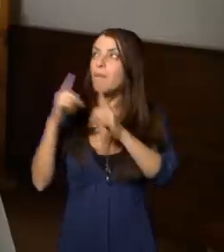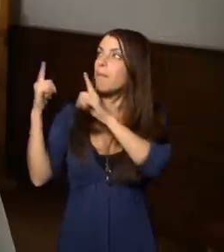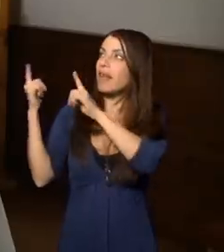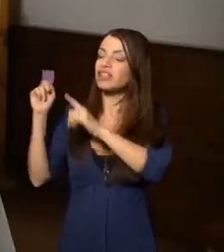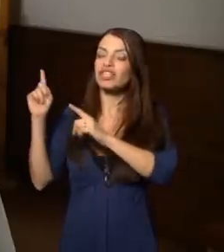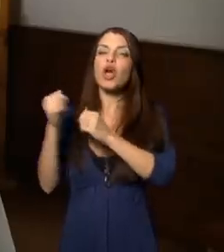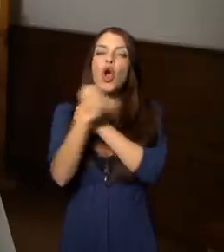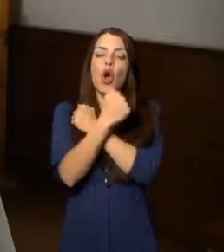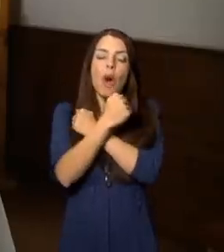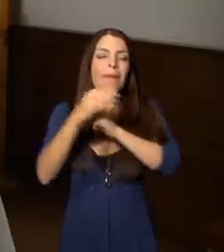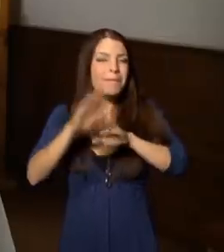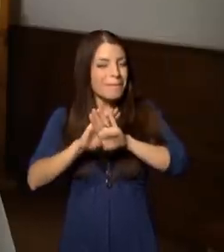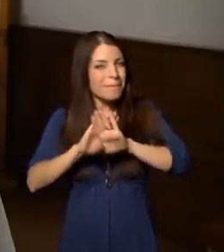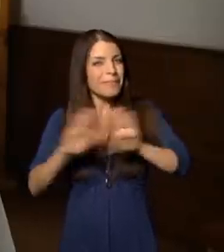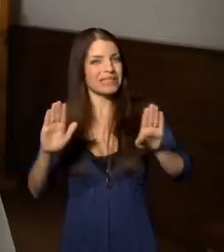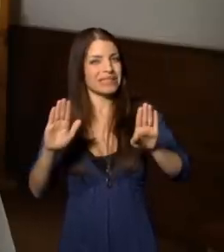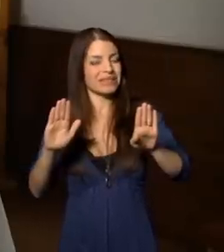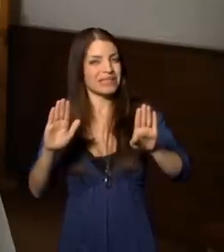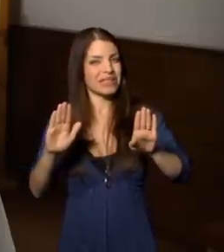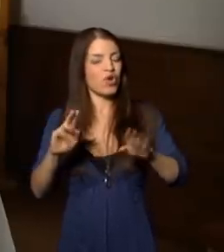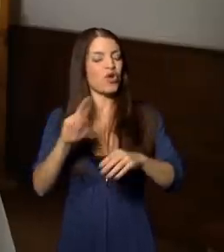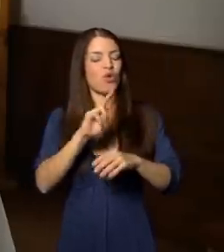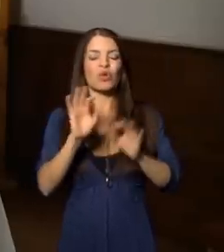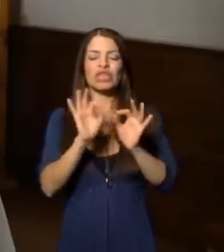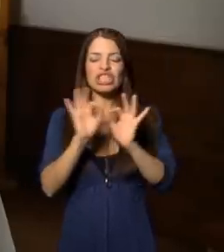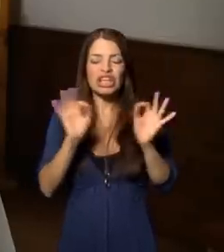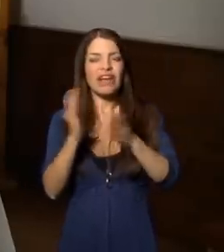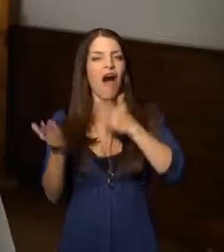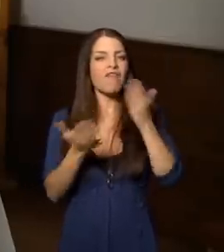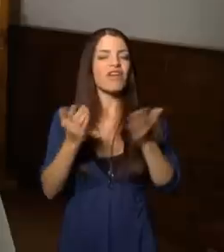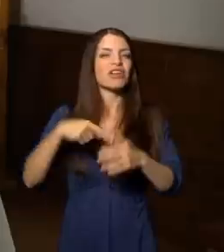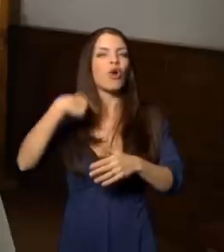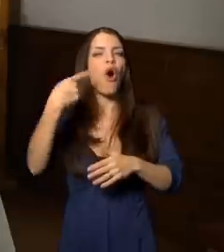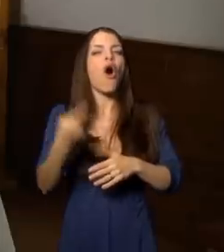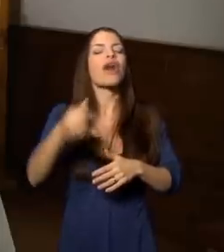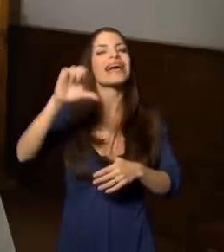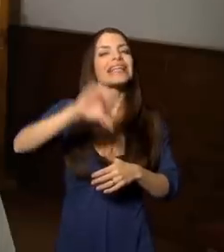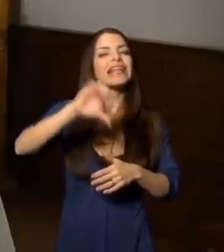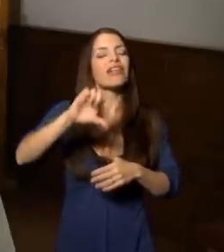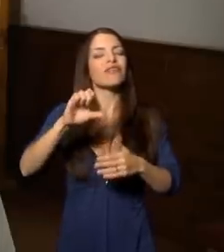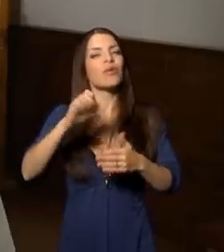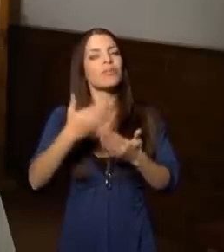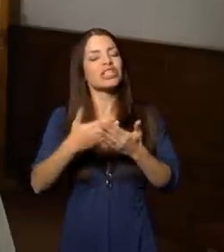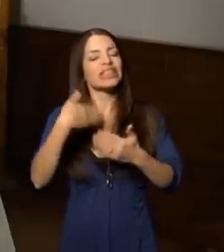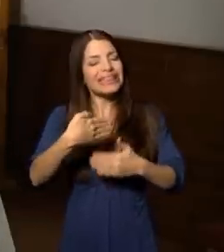jħobb biss u ma jħalli xejn mis-sentimenti tiegħu innifsu ifixkluh milli jkompli